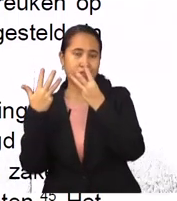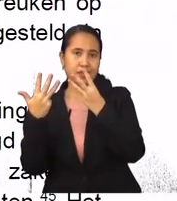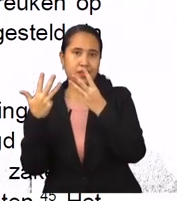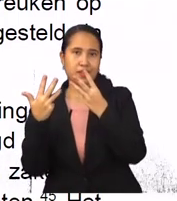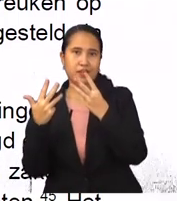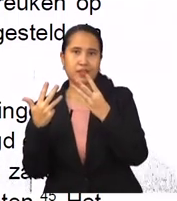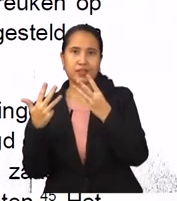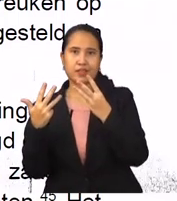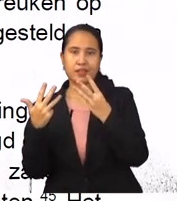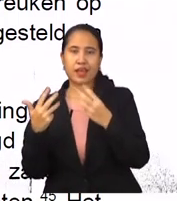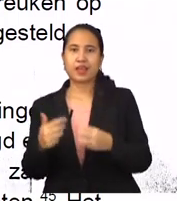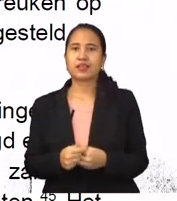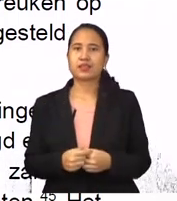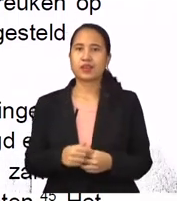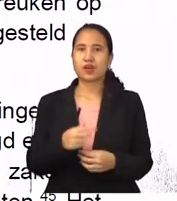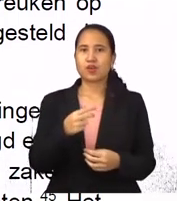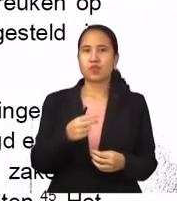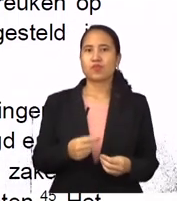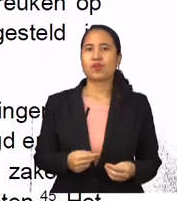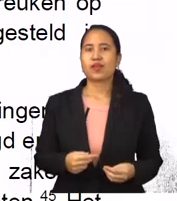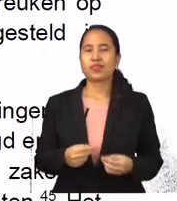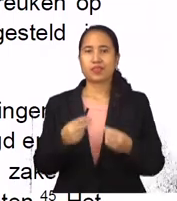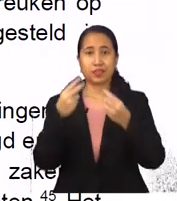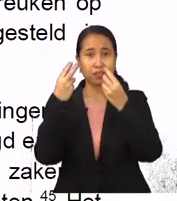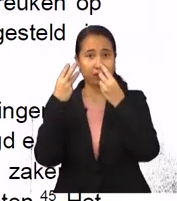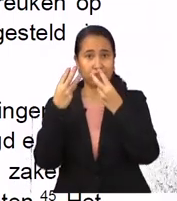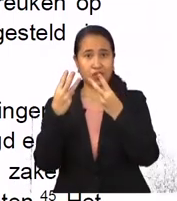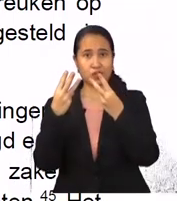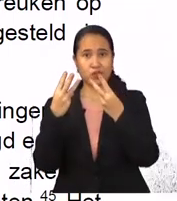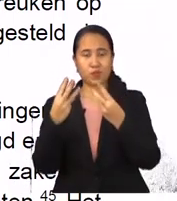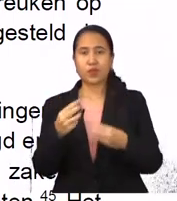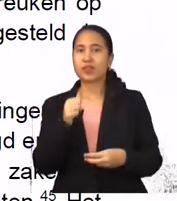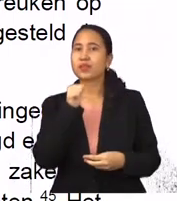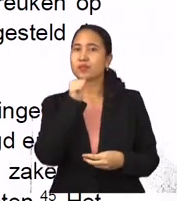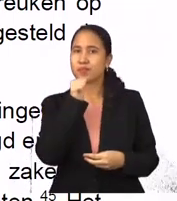het verdragenrecht van 23 mei 1969.